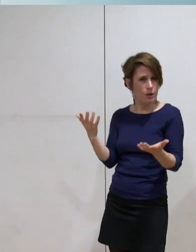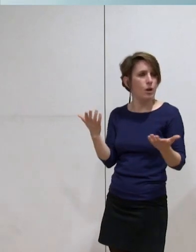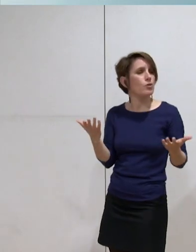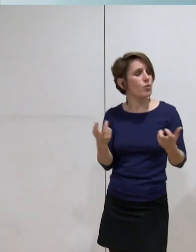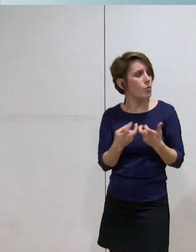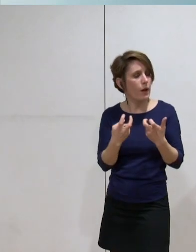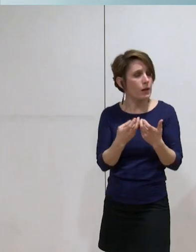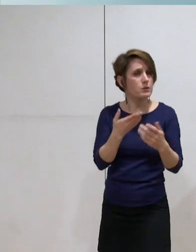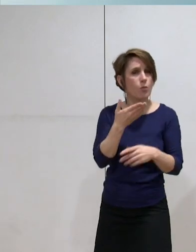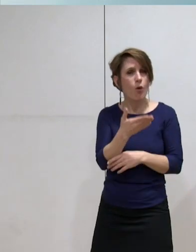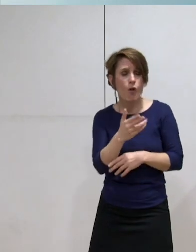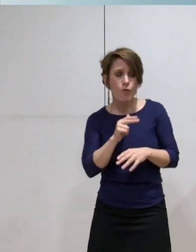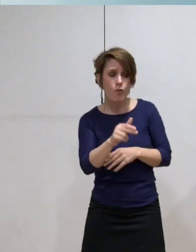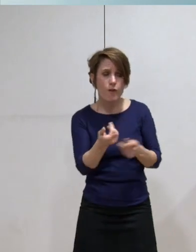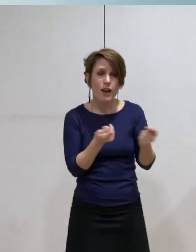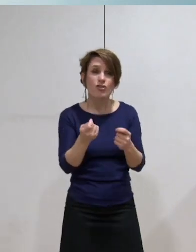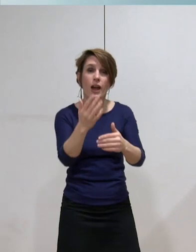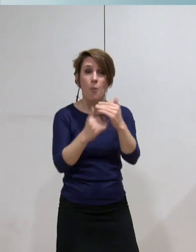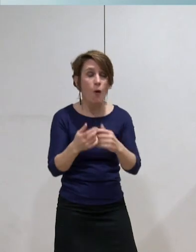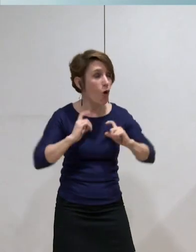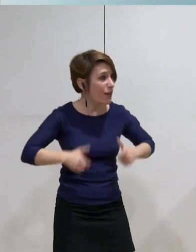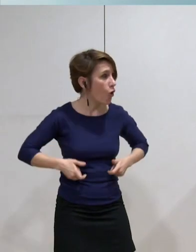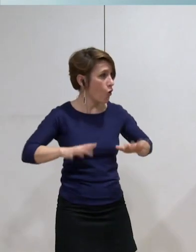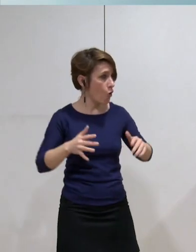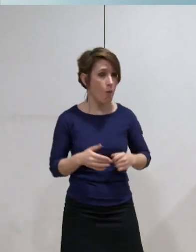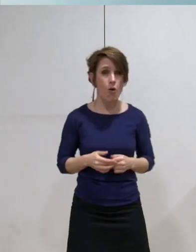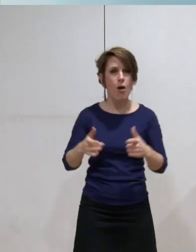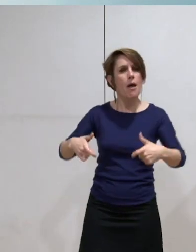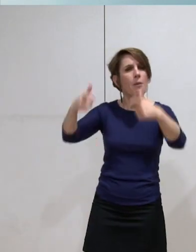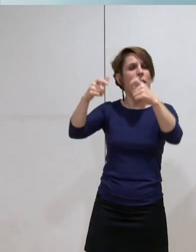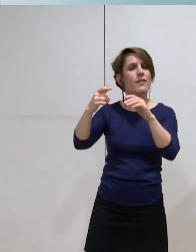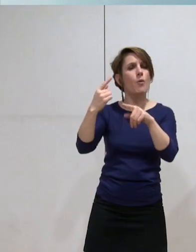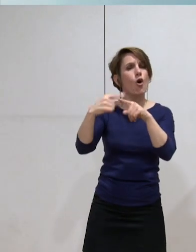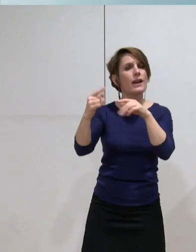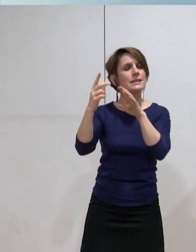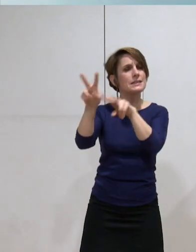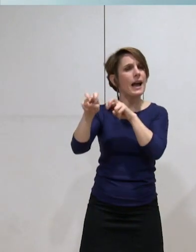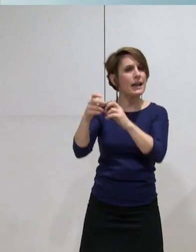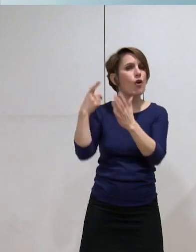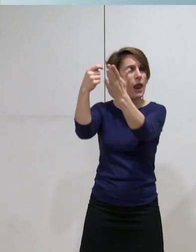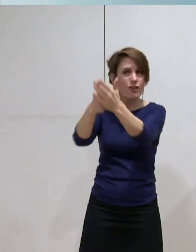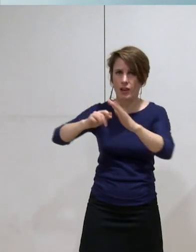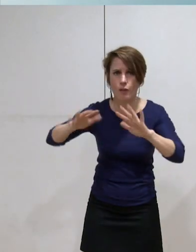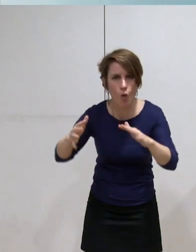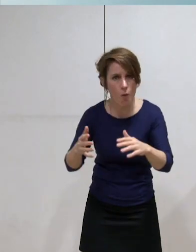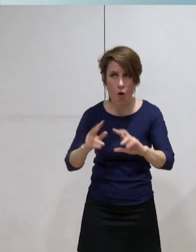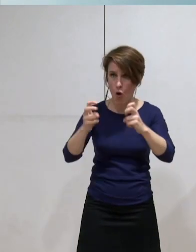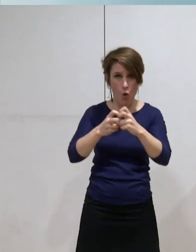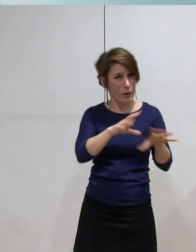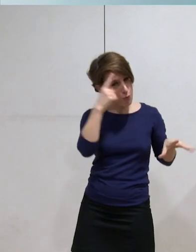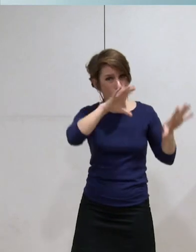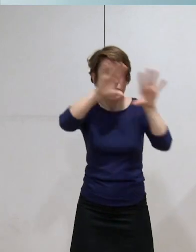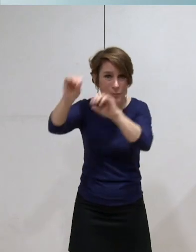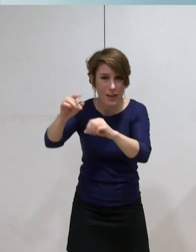exemple le plan école l'achat du Crédit Agricole tout le coût qui va être engendré par son transfert